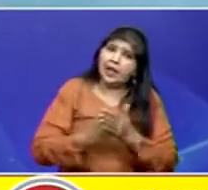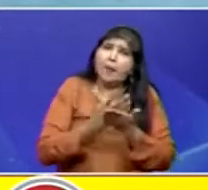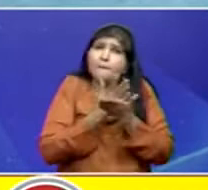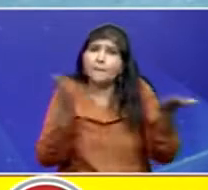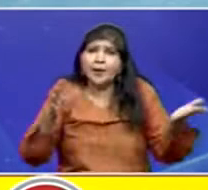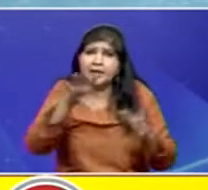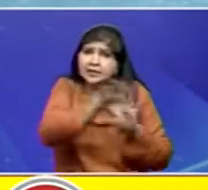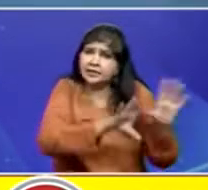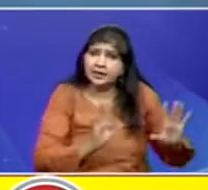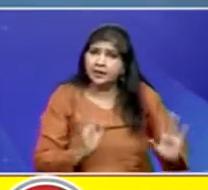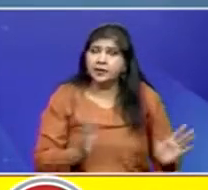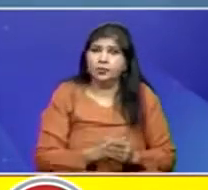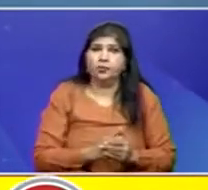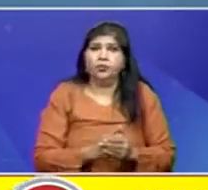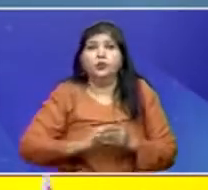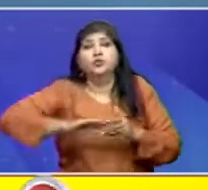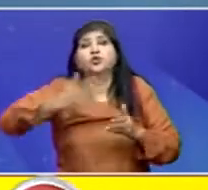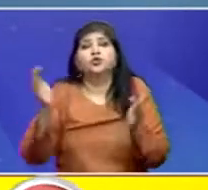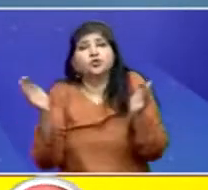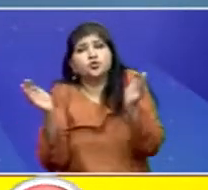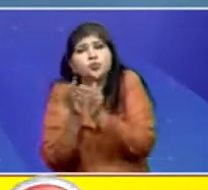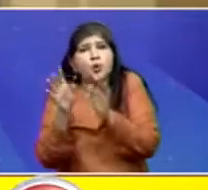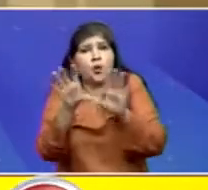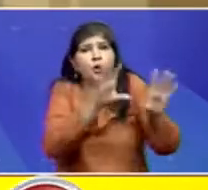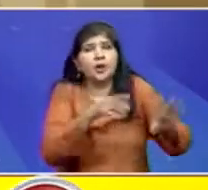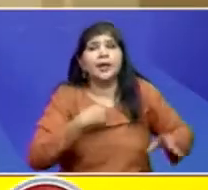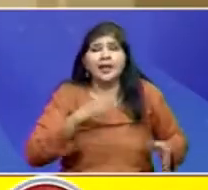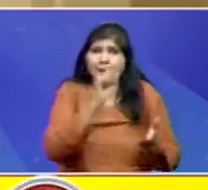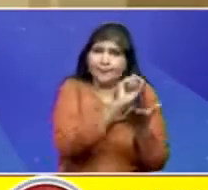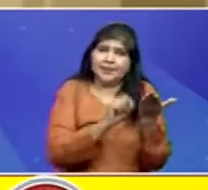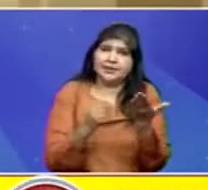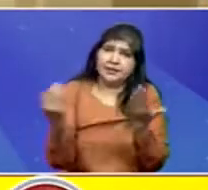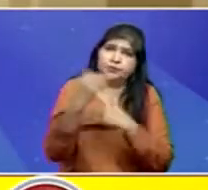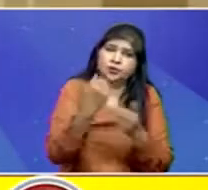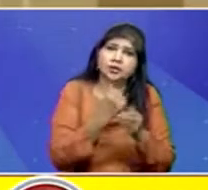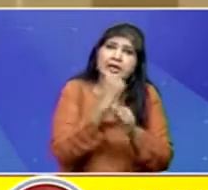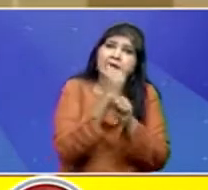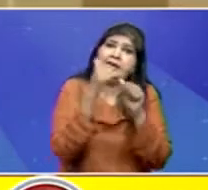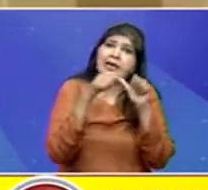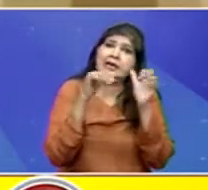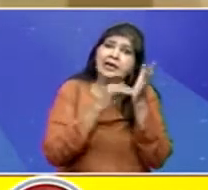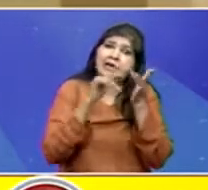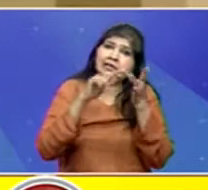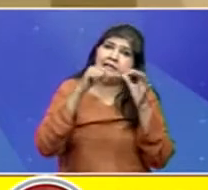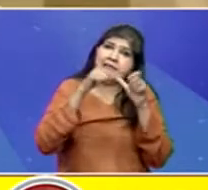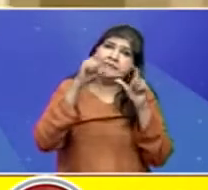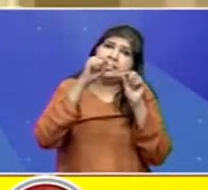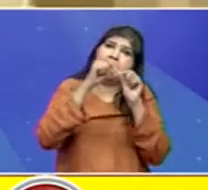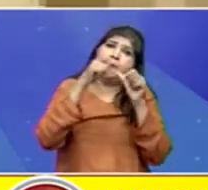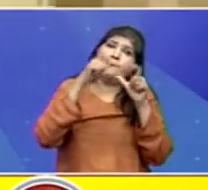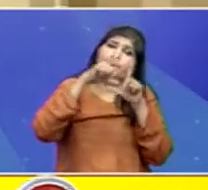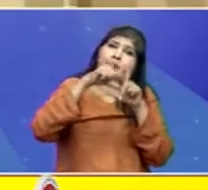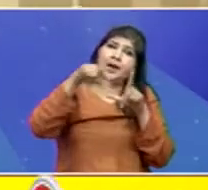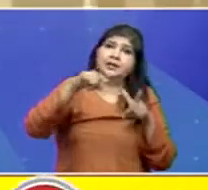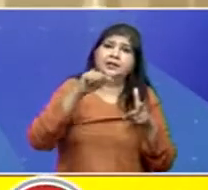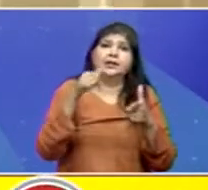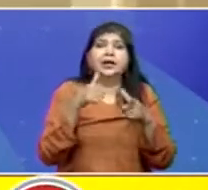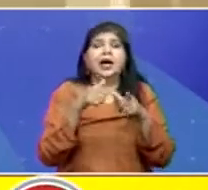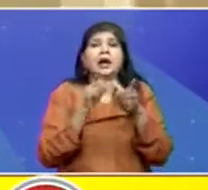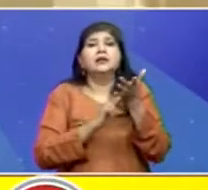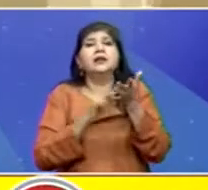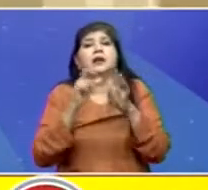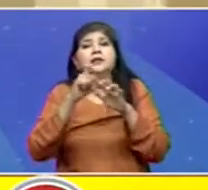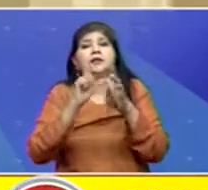शहरों तक ही सीमित हैं एक मैसेज मुझे गाजियाबाद से आनन्दिता त्रिपाठी का भी मिला है